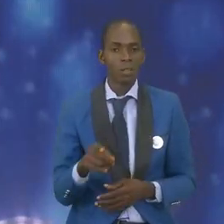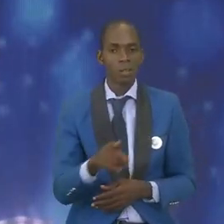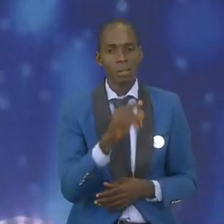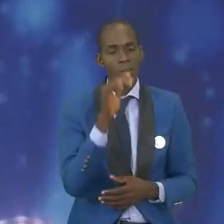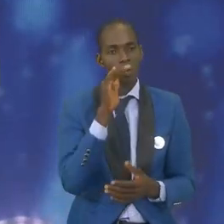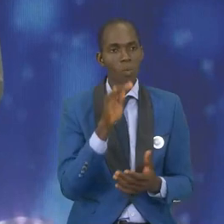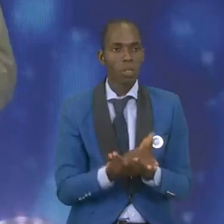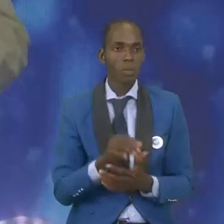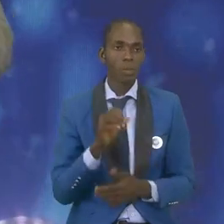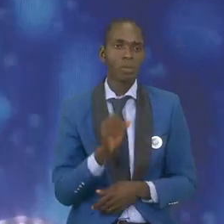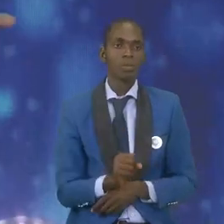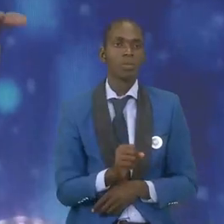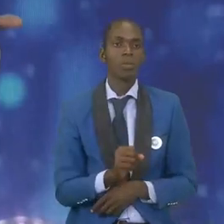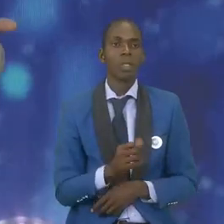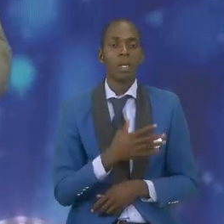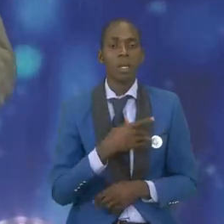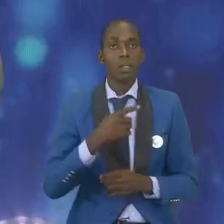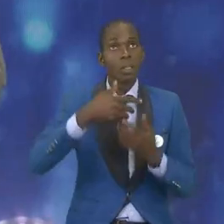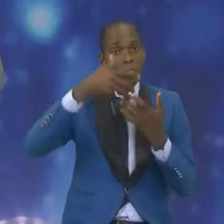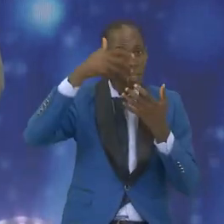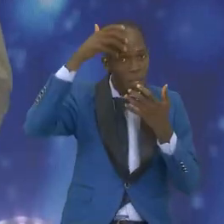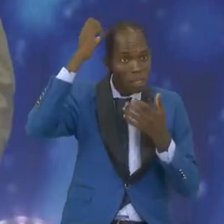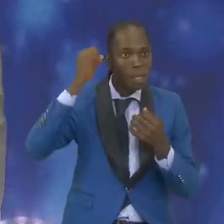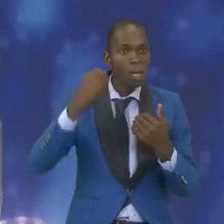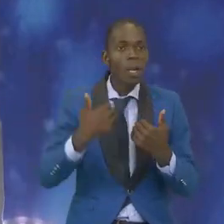enfants et leurs femmes.